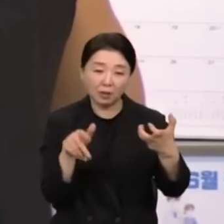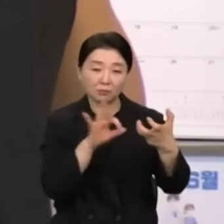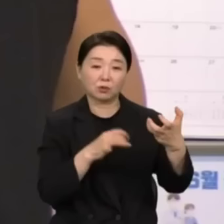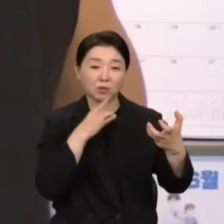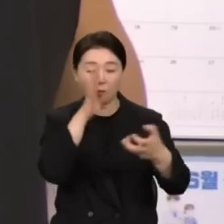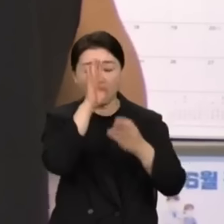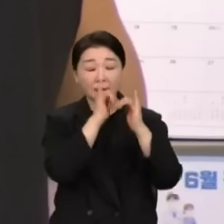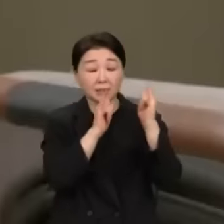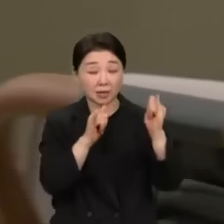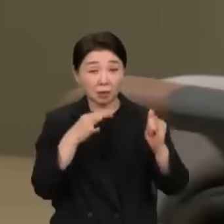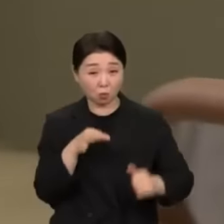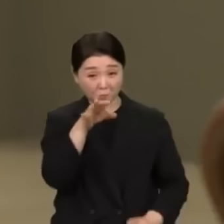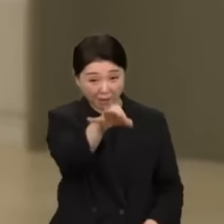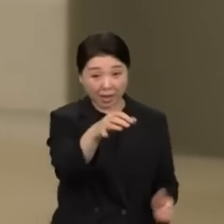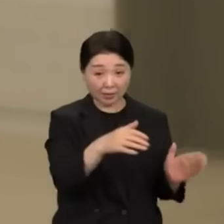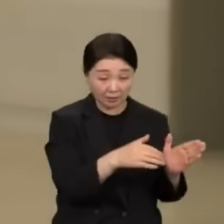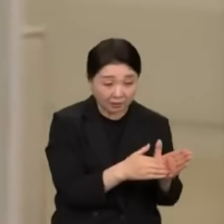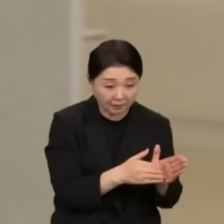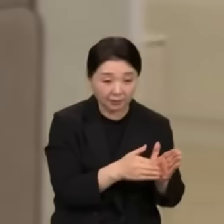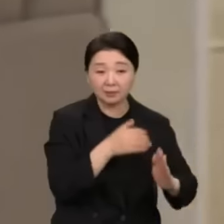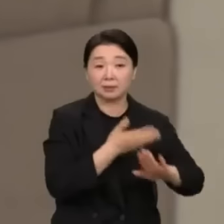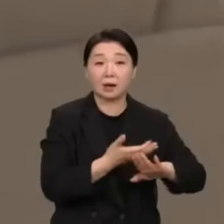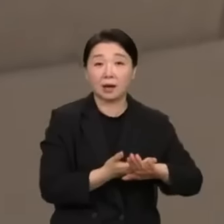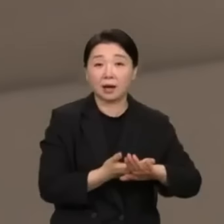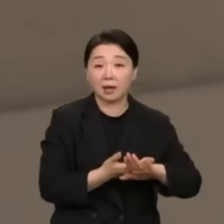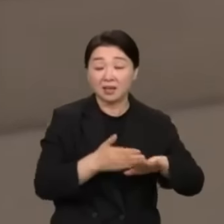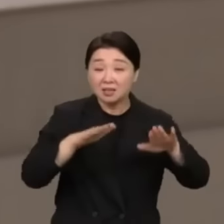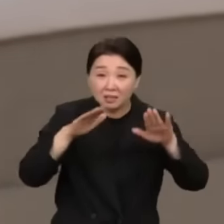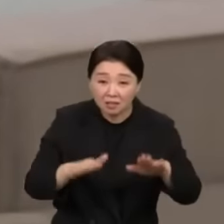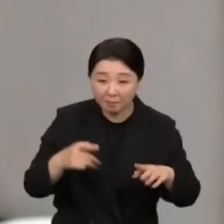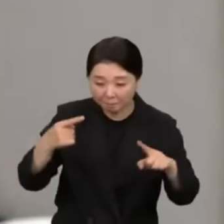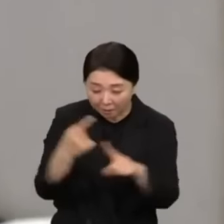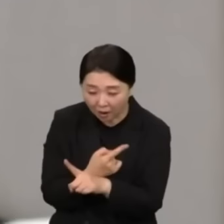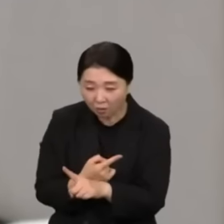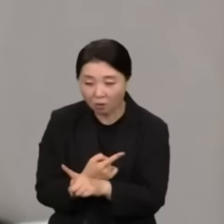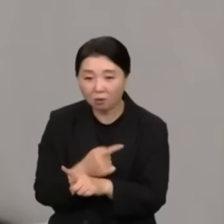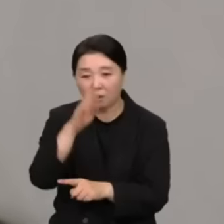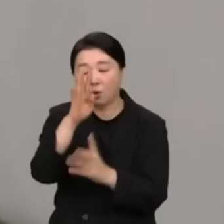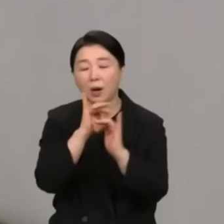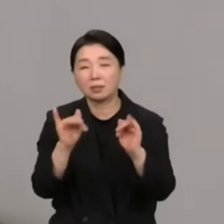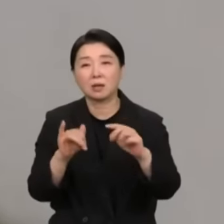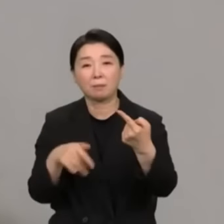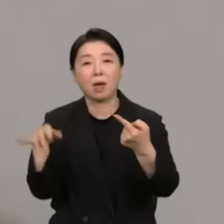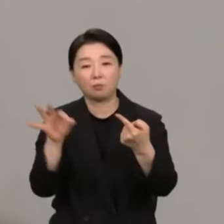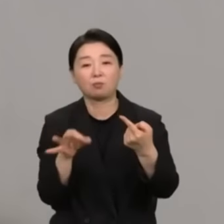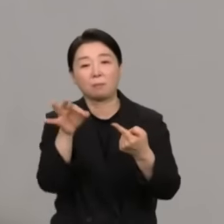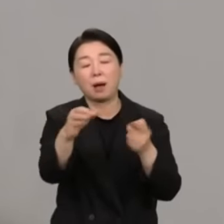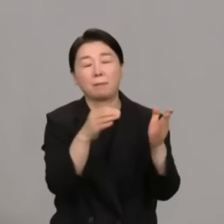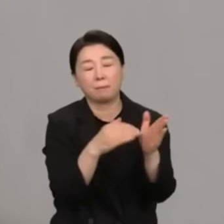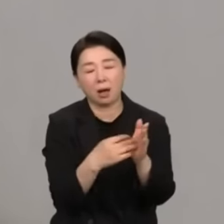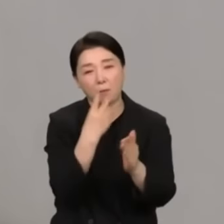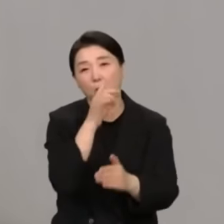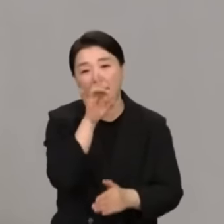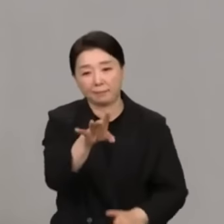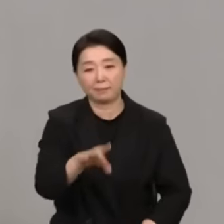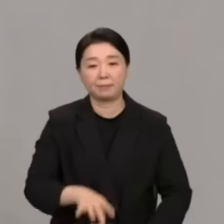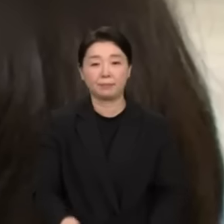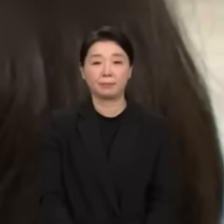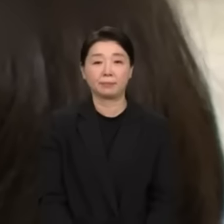환자가 부담했던 기존 정책과 달리 환자가 모두 부담하는 비급여로 결정 내린 것으로